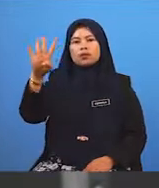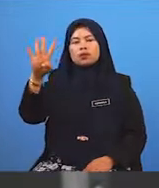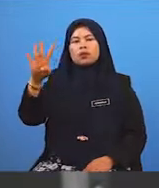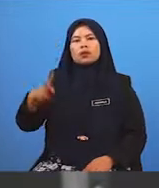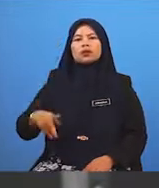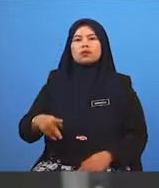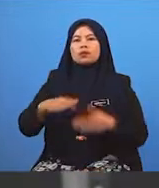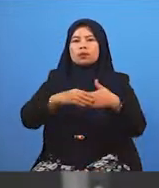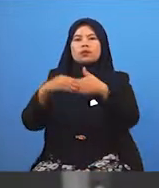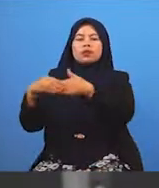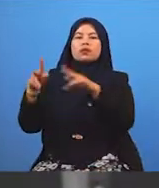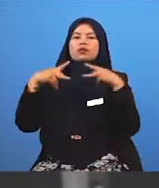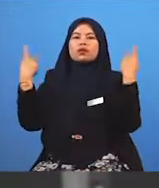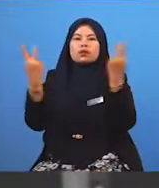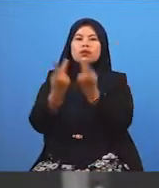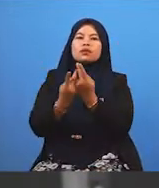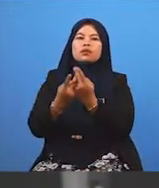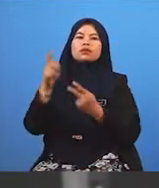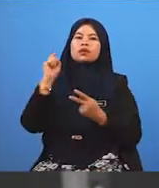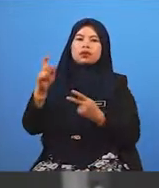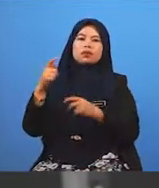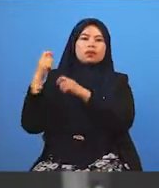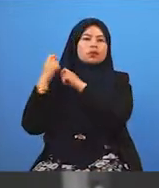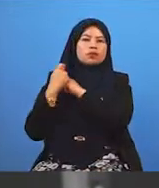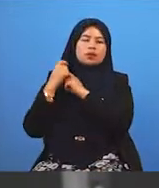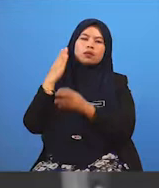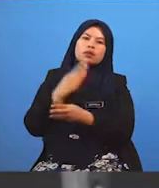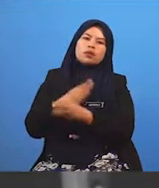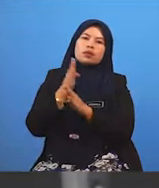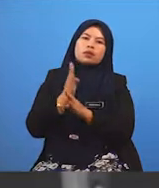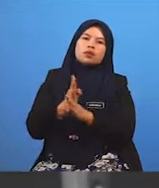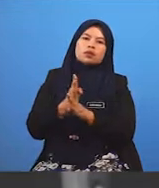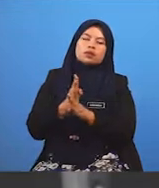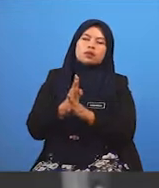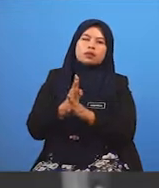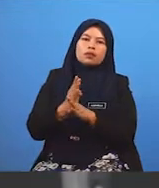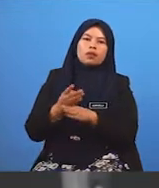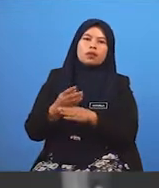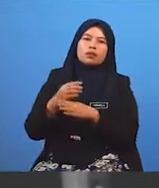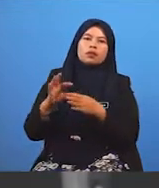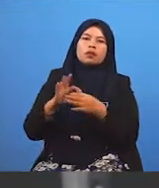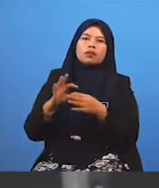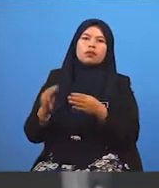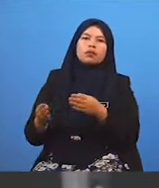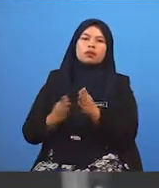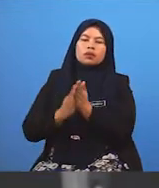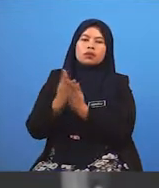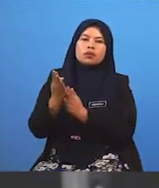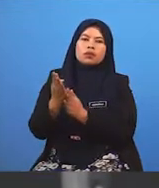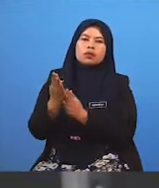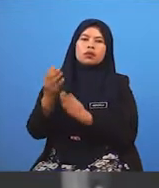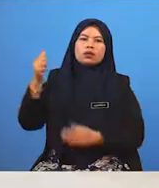hendaklah bertanggungjawab membentuk keluarga yang beriman dan bertakwa melalui konsep amar makruf nahi